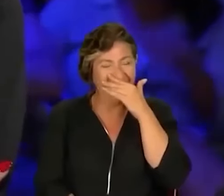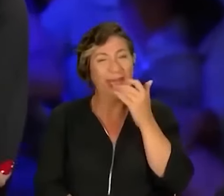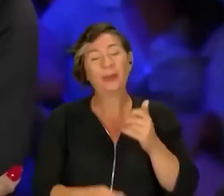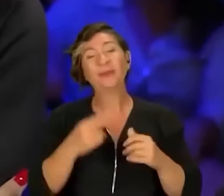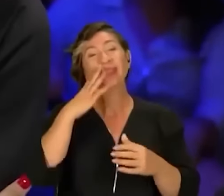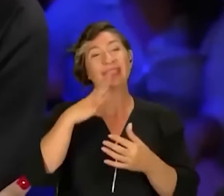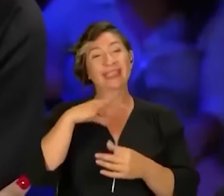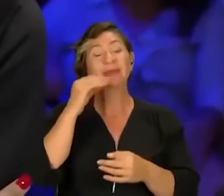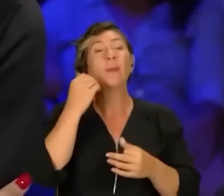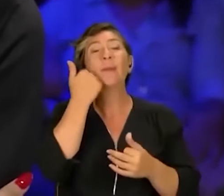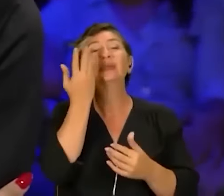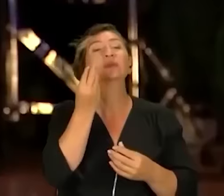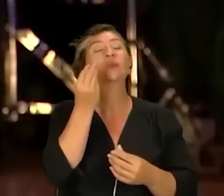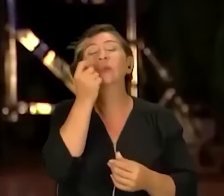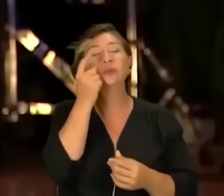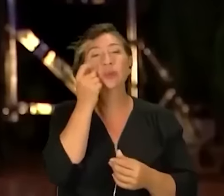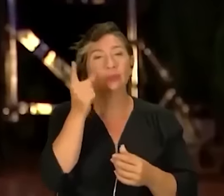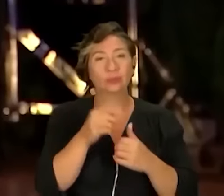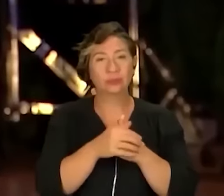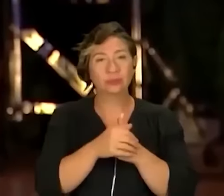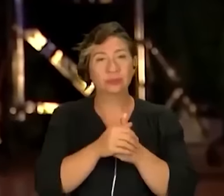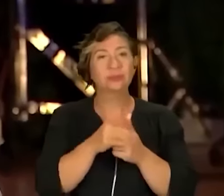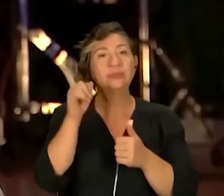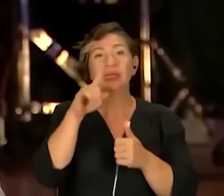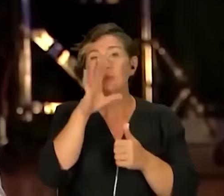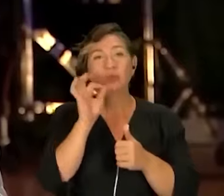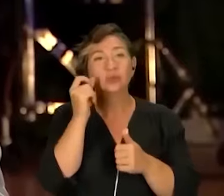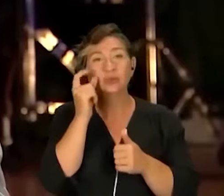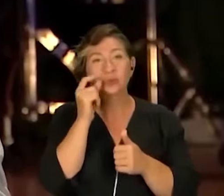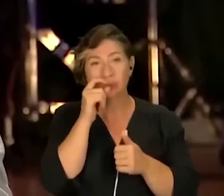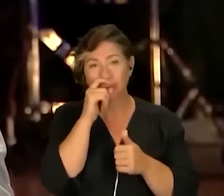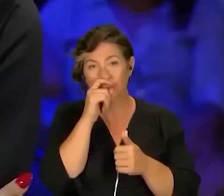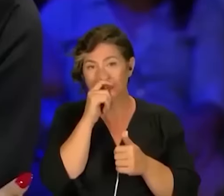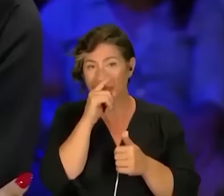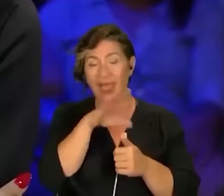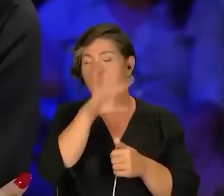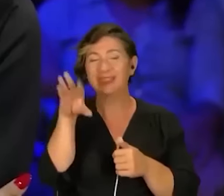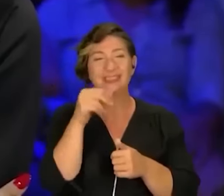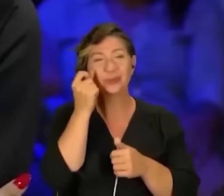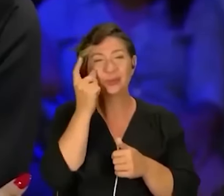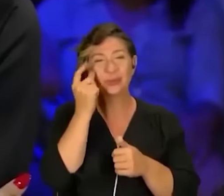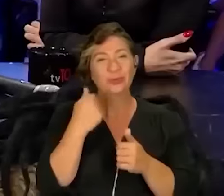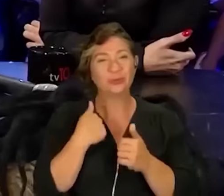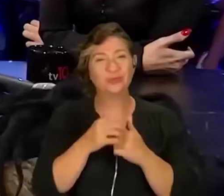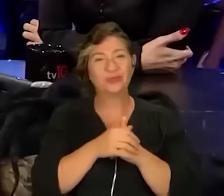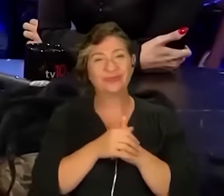İnsanlar kendi bea bayılıyorum Çok özlüyorum onu başka kimi özlüyorsunuz H Başka kimi herkesi